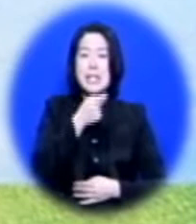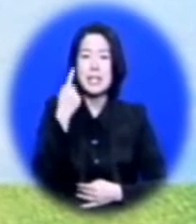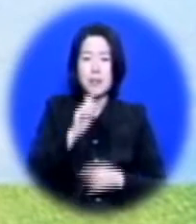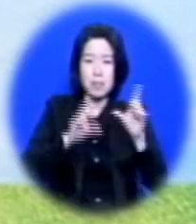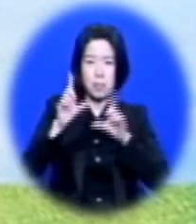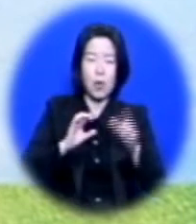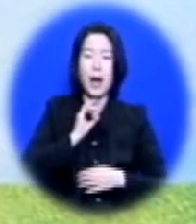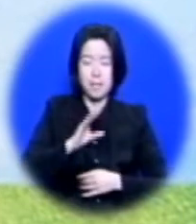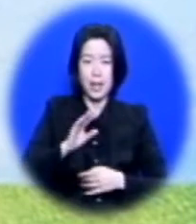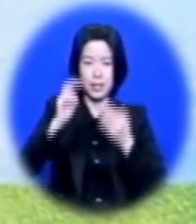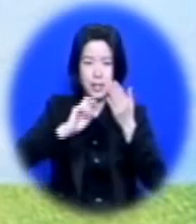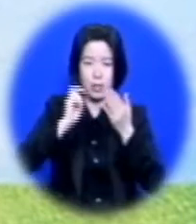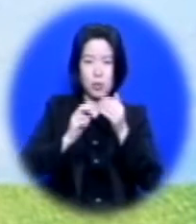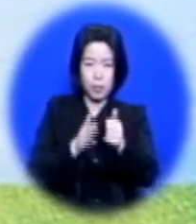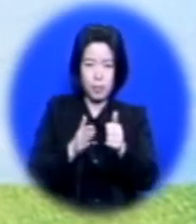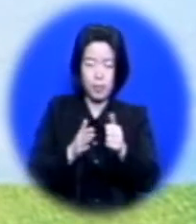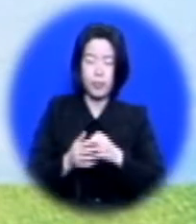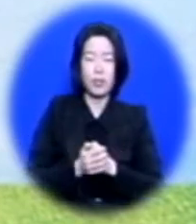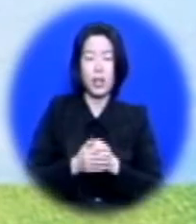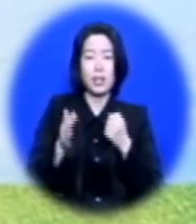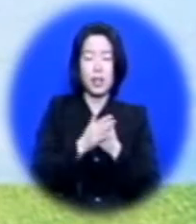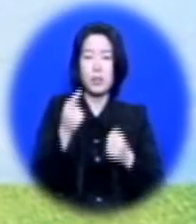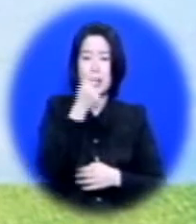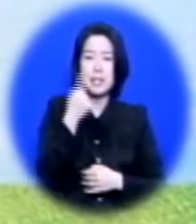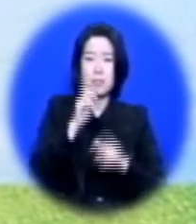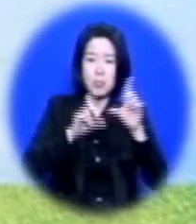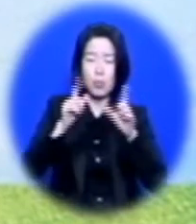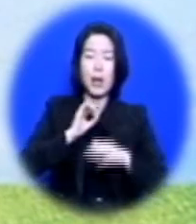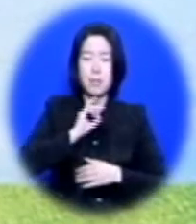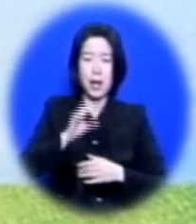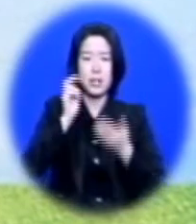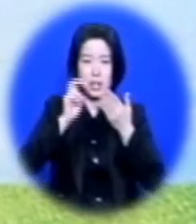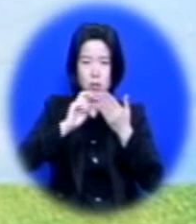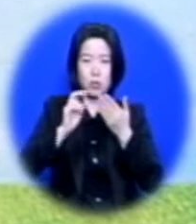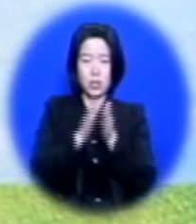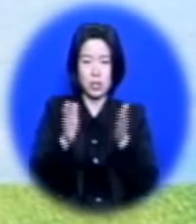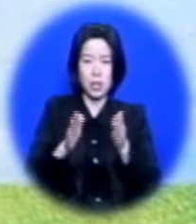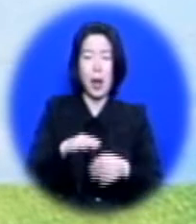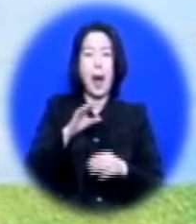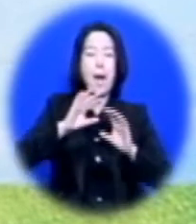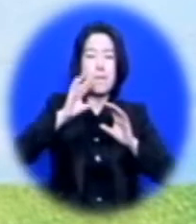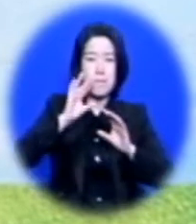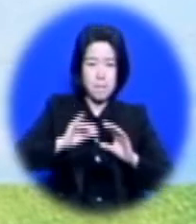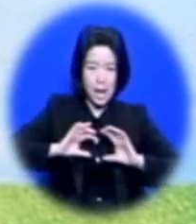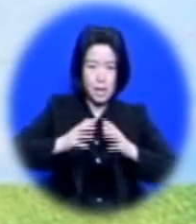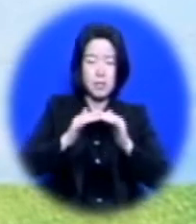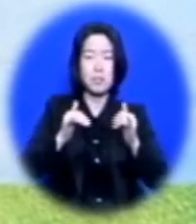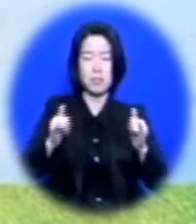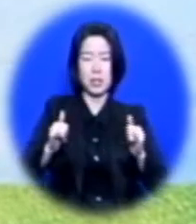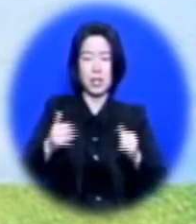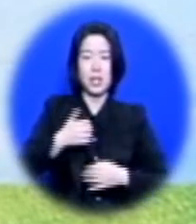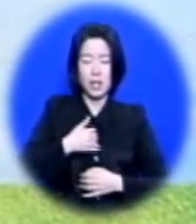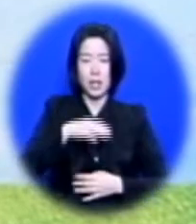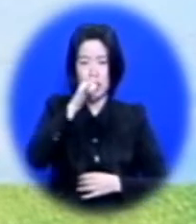만 우리가 잔 송 합시다 그래서 이 모양으로 만 찬송을 불렀어요 만 입이 내게 있으면 그